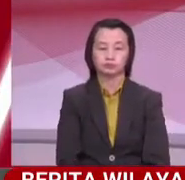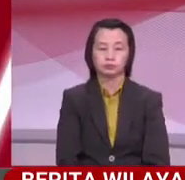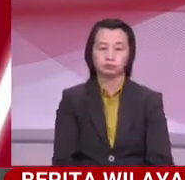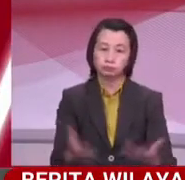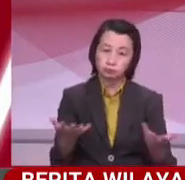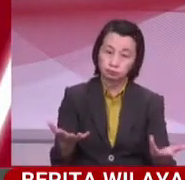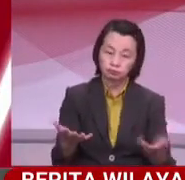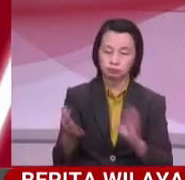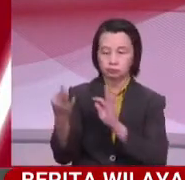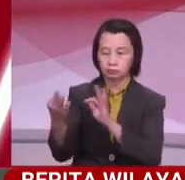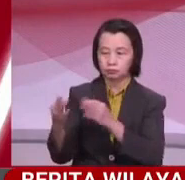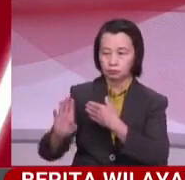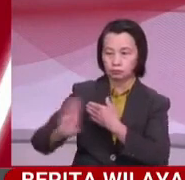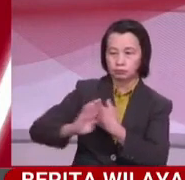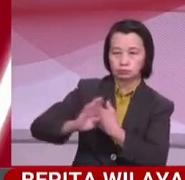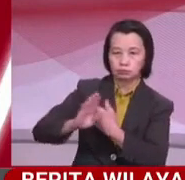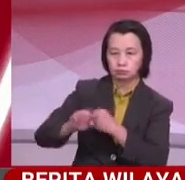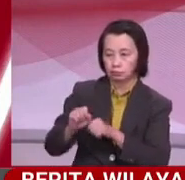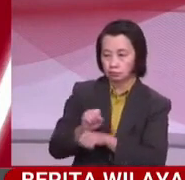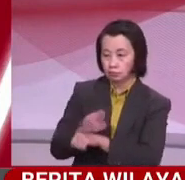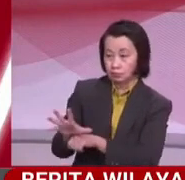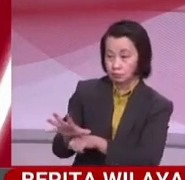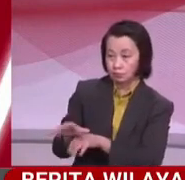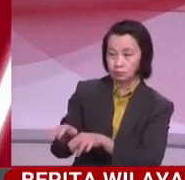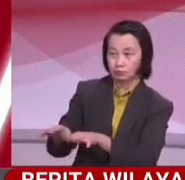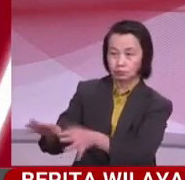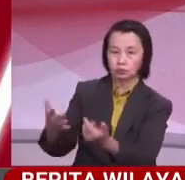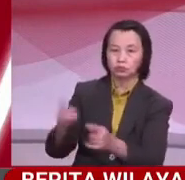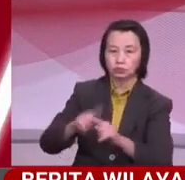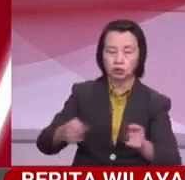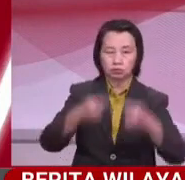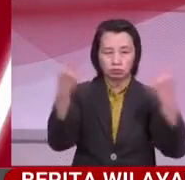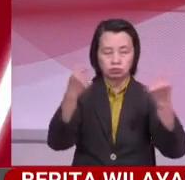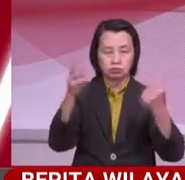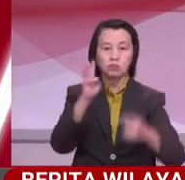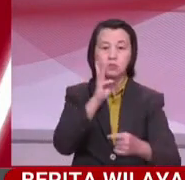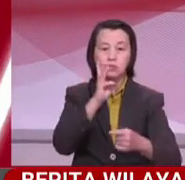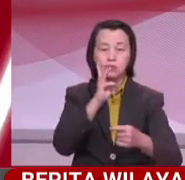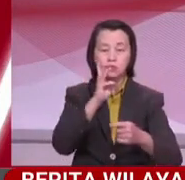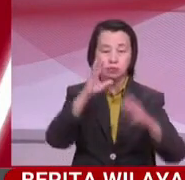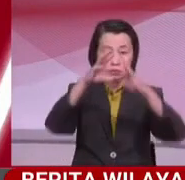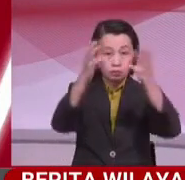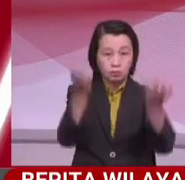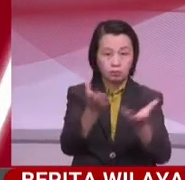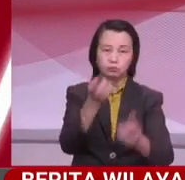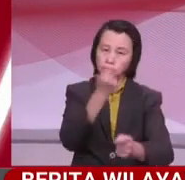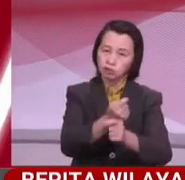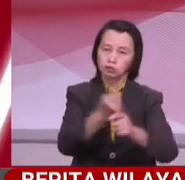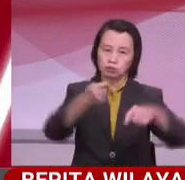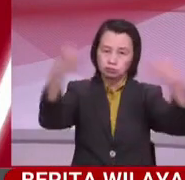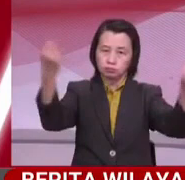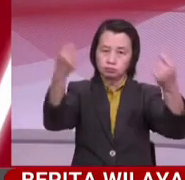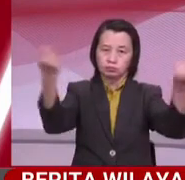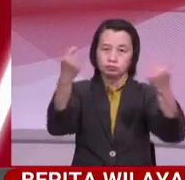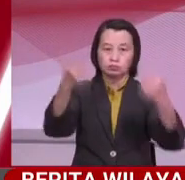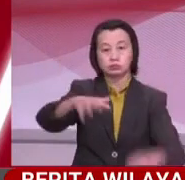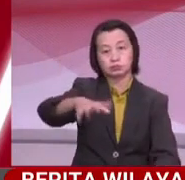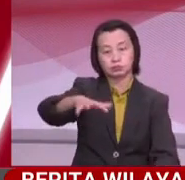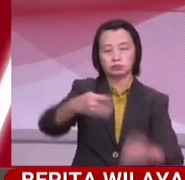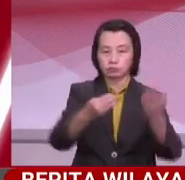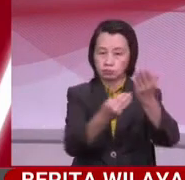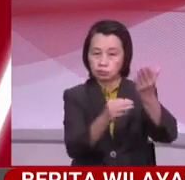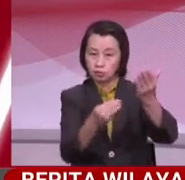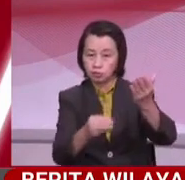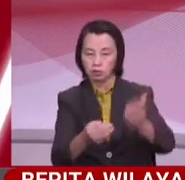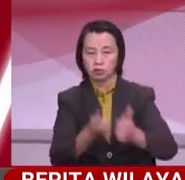walaupun berdepan ancaman Feby komit 1960 sambutan hari air sedunia tetap diraih kan secara sederhana dimiliki